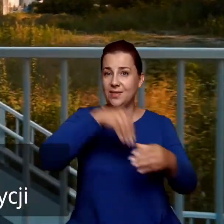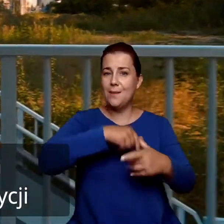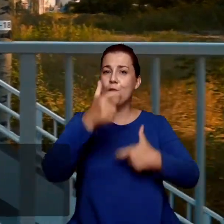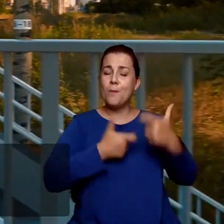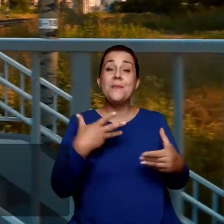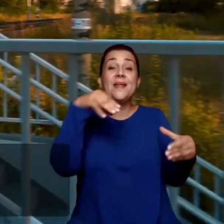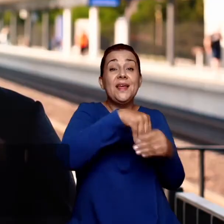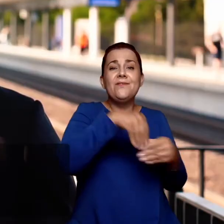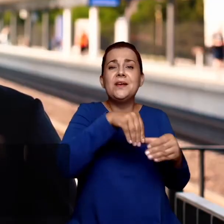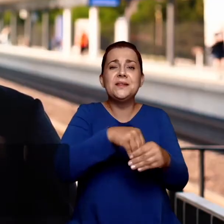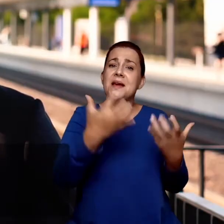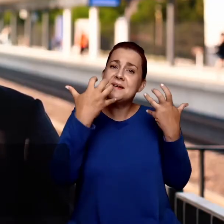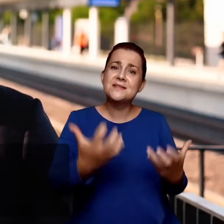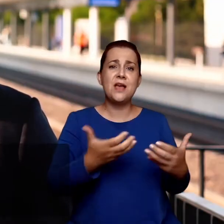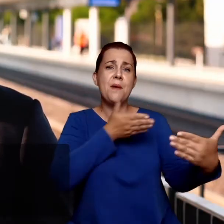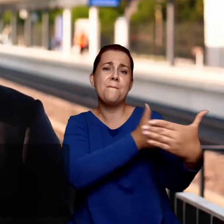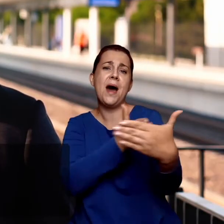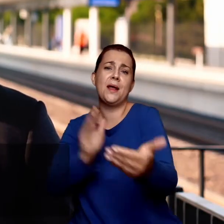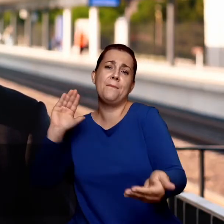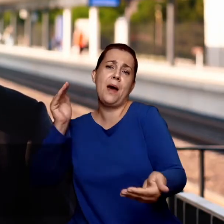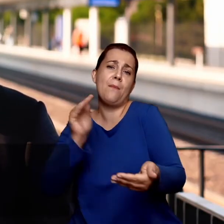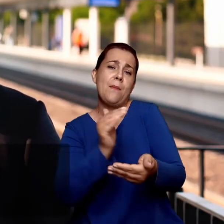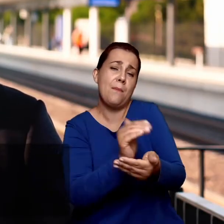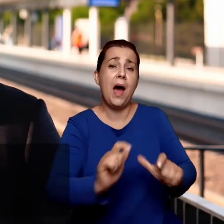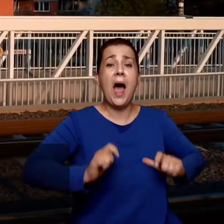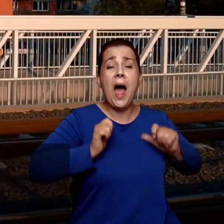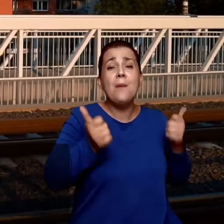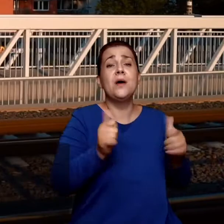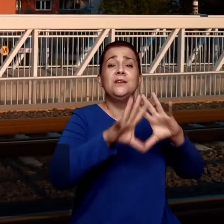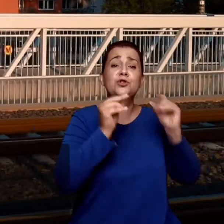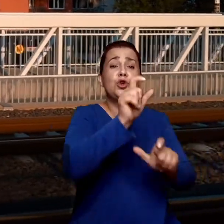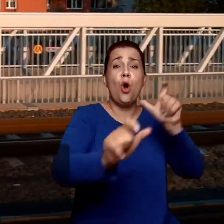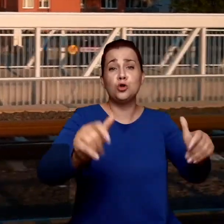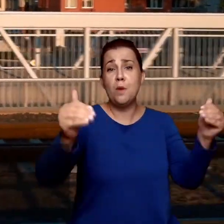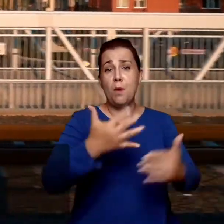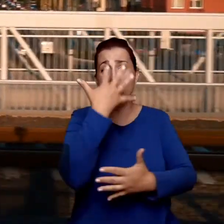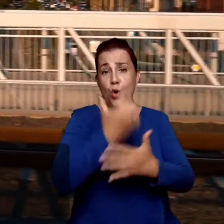służy do ograniczenia barier celem wykorzystania jej przez wszystkich pasażerów.